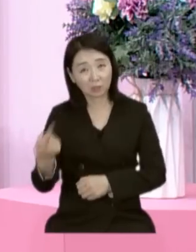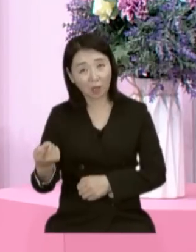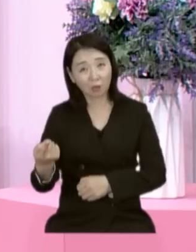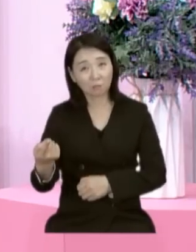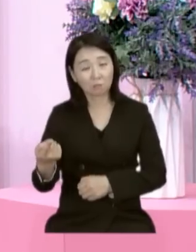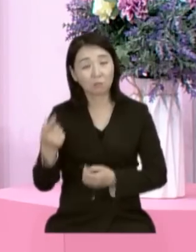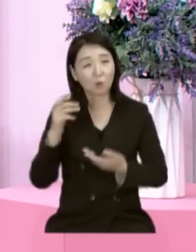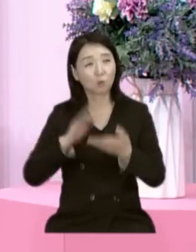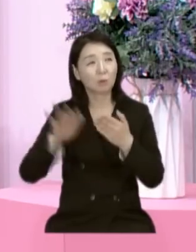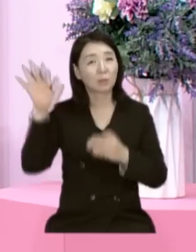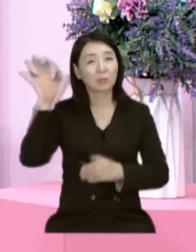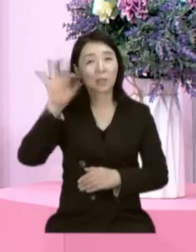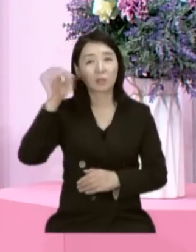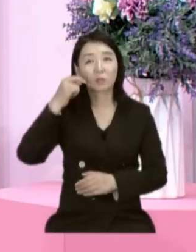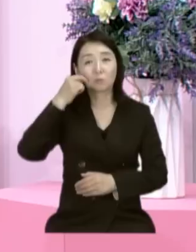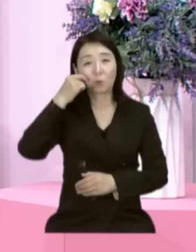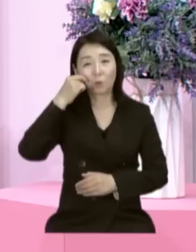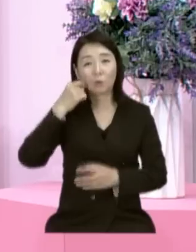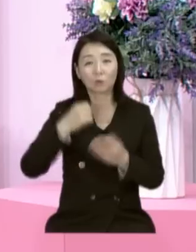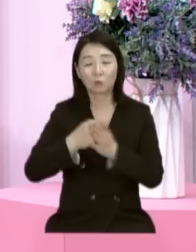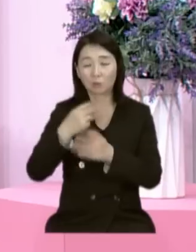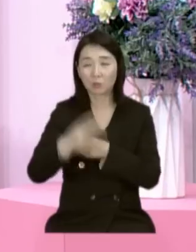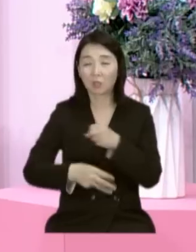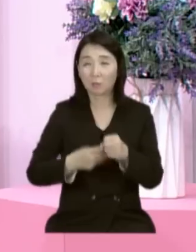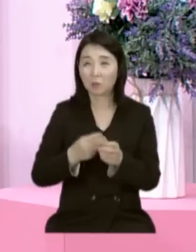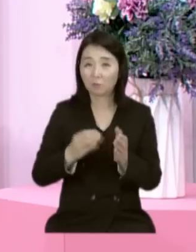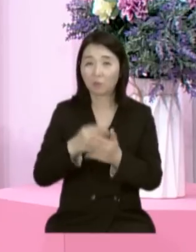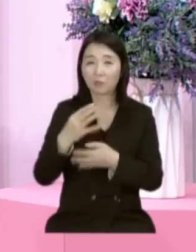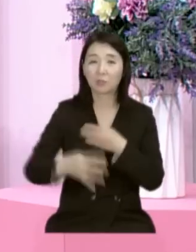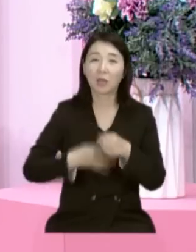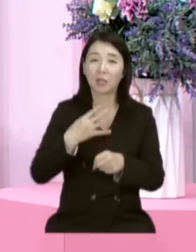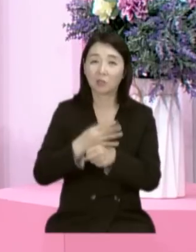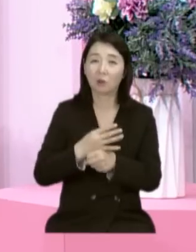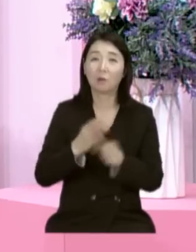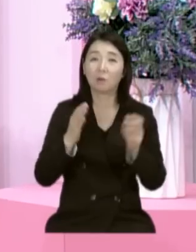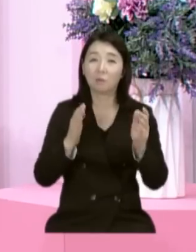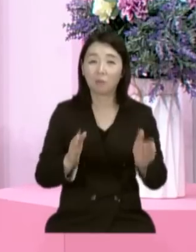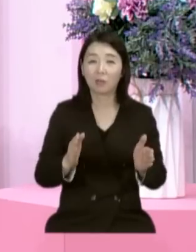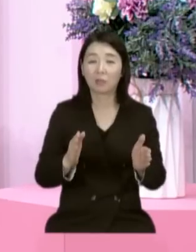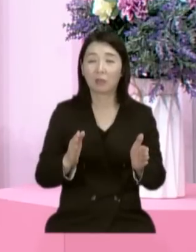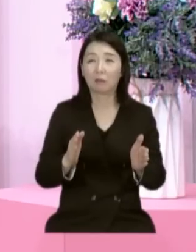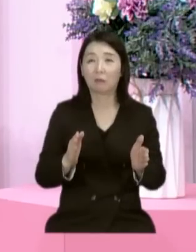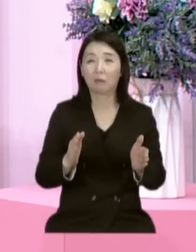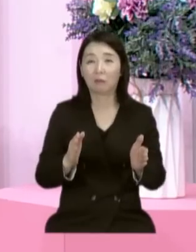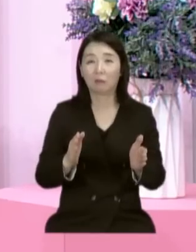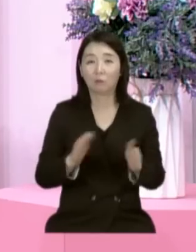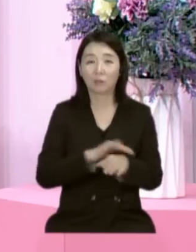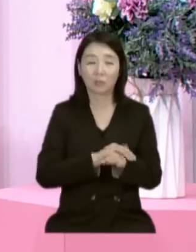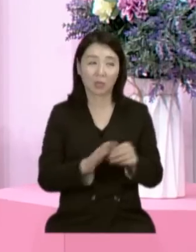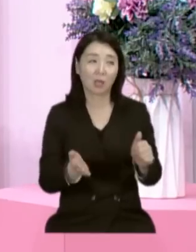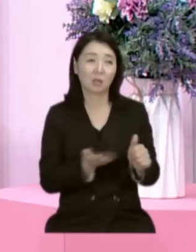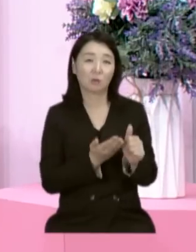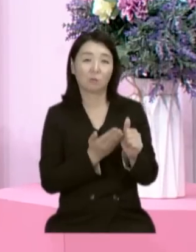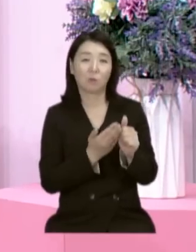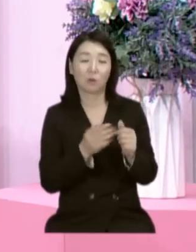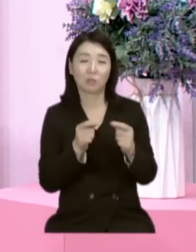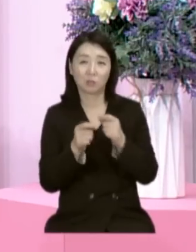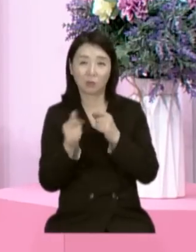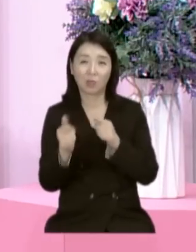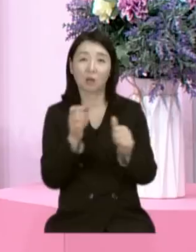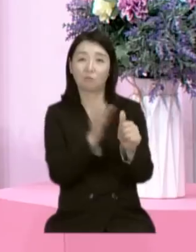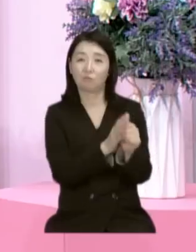후임을 못 구해가지고 3년을 하고 4년 만에 가서 이제 후임을 하나 이제 잘 양육을 해서 지혜장을